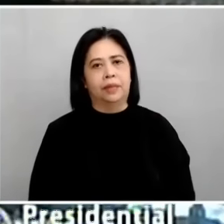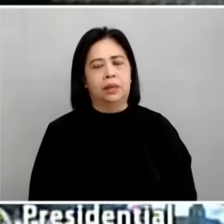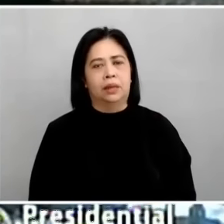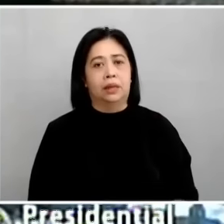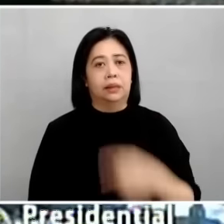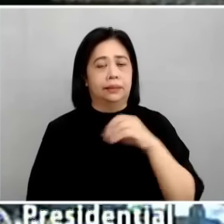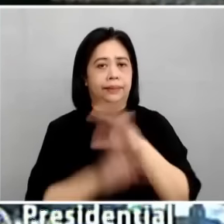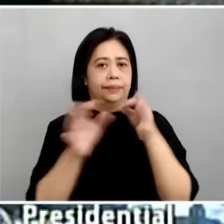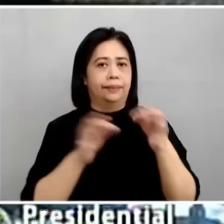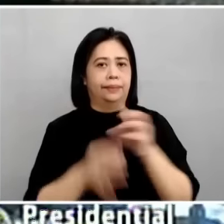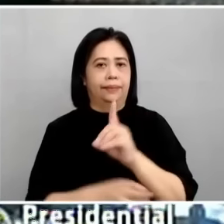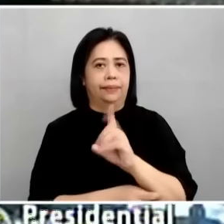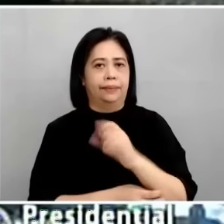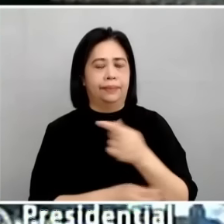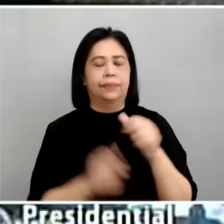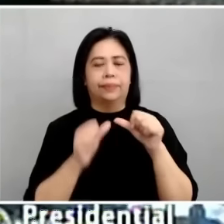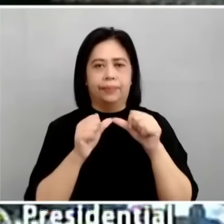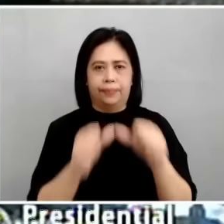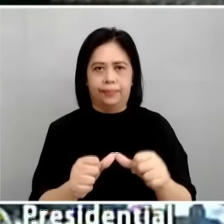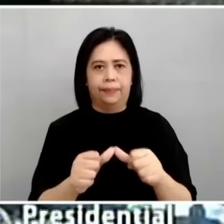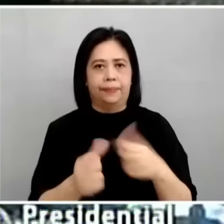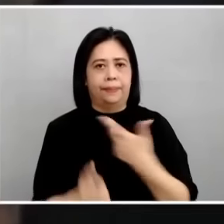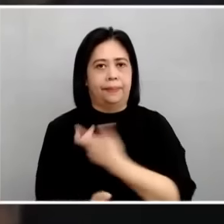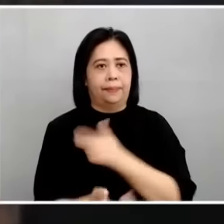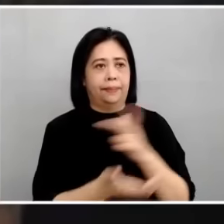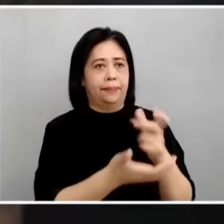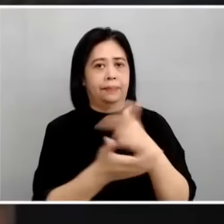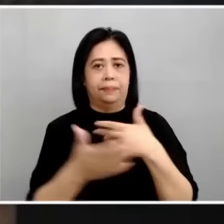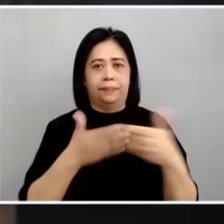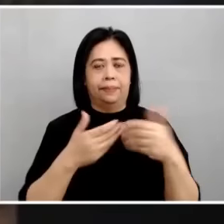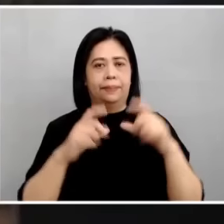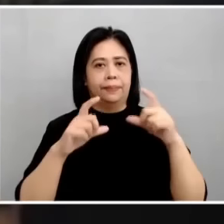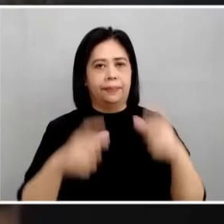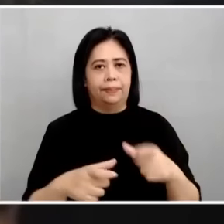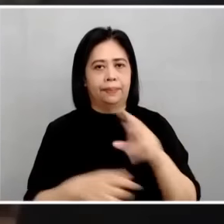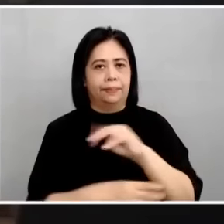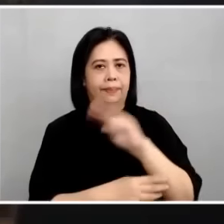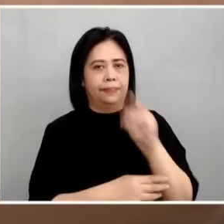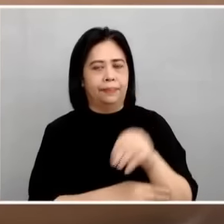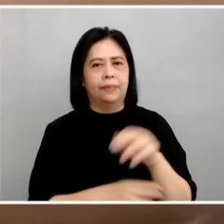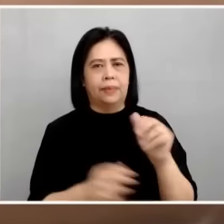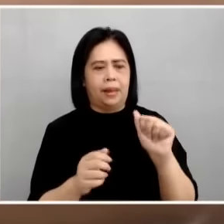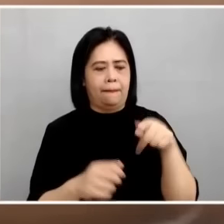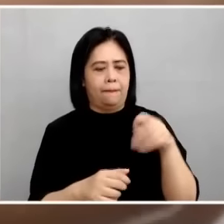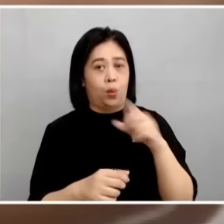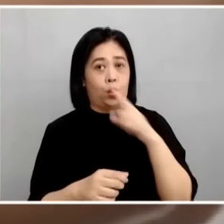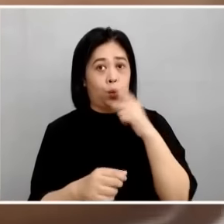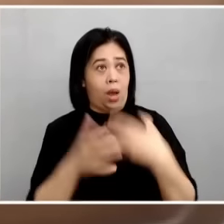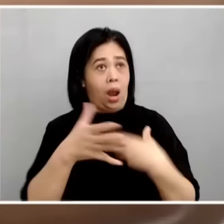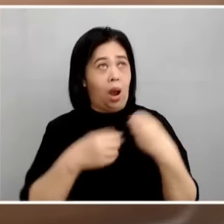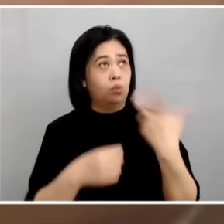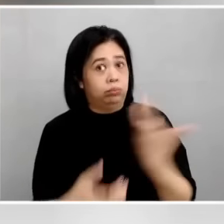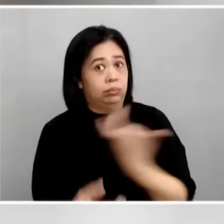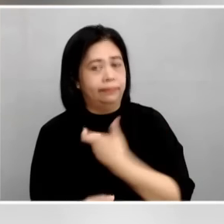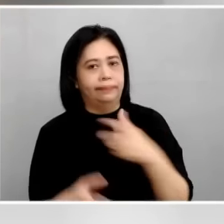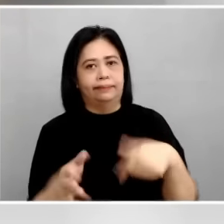na tuloy ang bakunahan kahit naka-lockdown ng buong Metro Manila at ituturing na A4 ang mga lalabas para